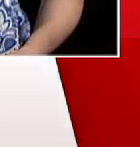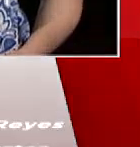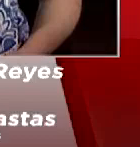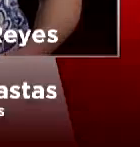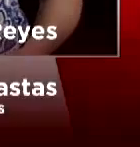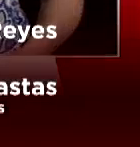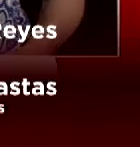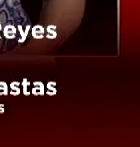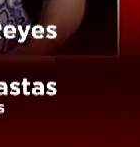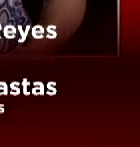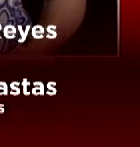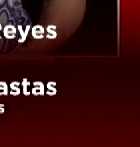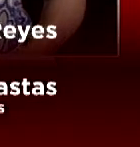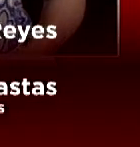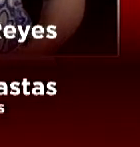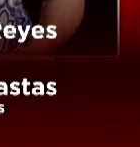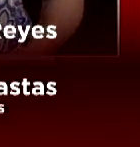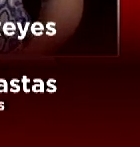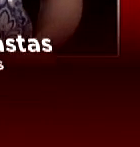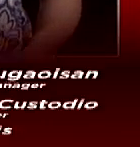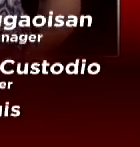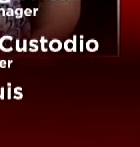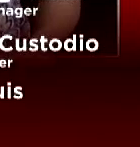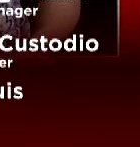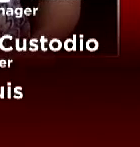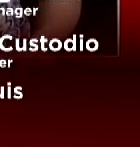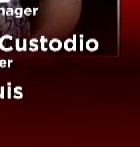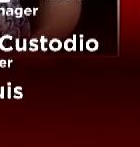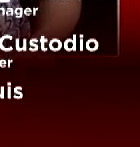naman si Atom Araulio at ito ang State of the Nation.